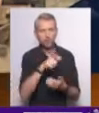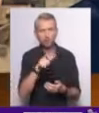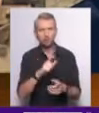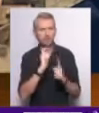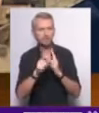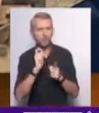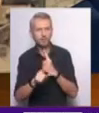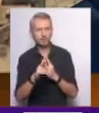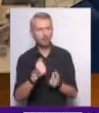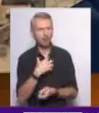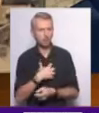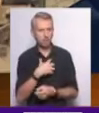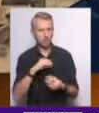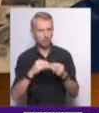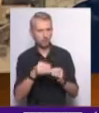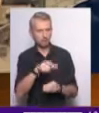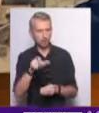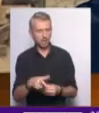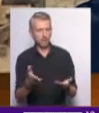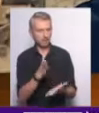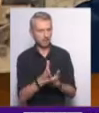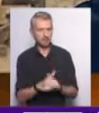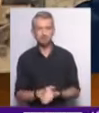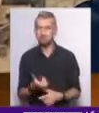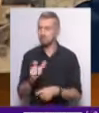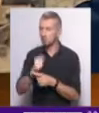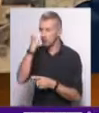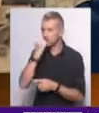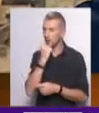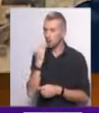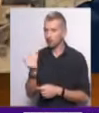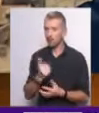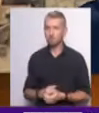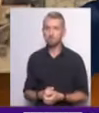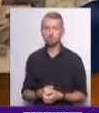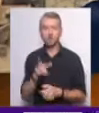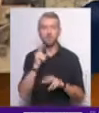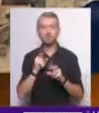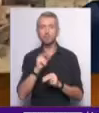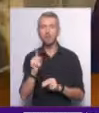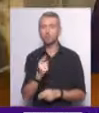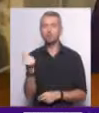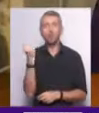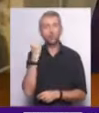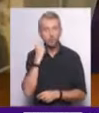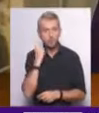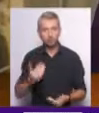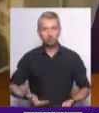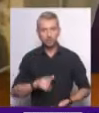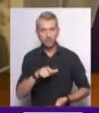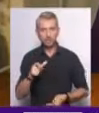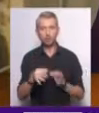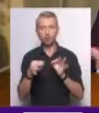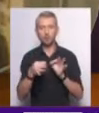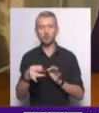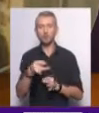актуальні проблеми людей, які є. Так, дуже дякую вам, пане Володимире. Я дуже сподіваюся, що почули нас жителі Солом'янського району,